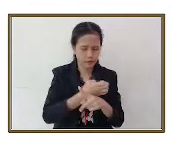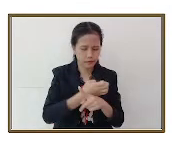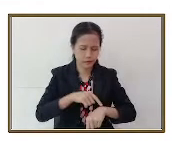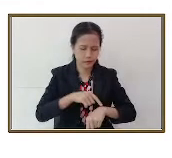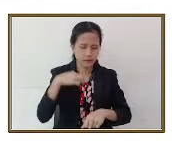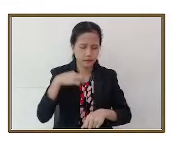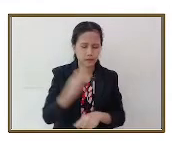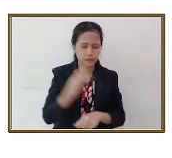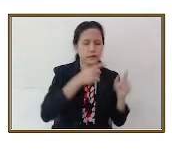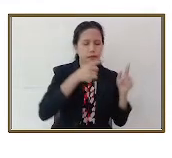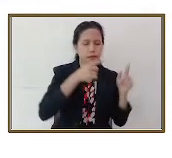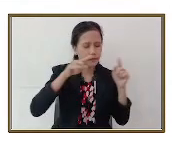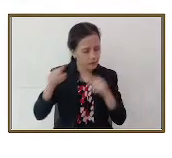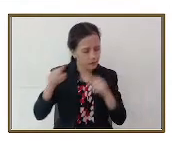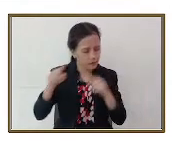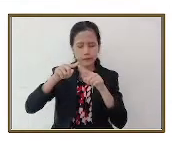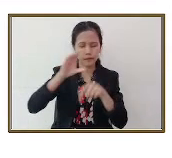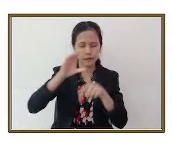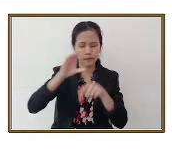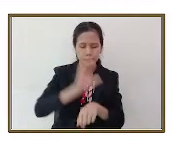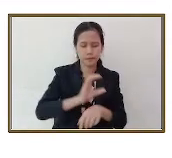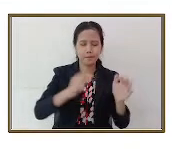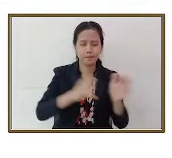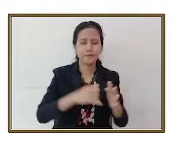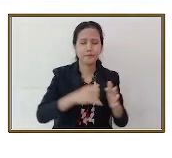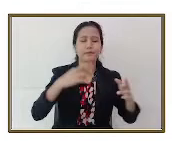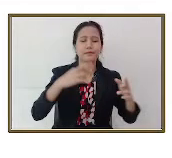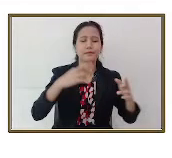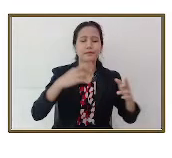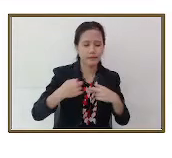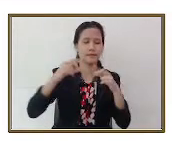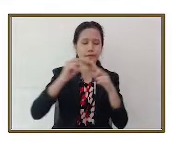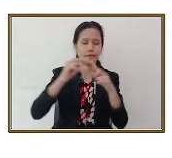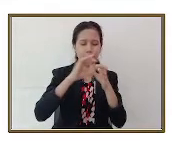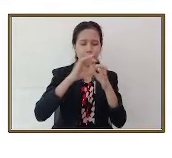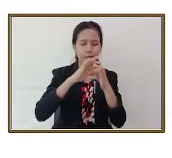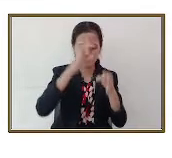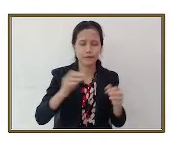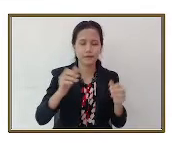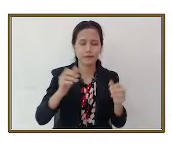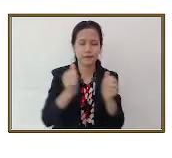We must receive your word with joy, O God, not with doubt.